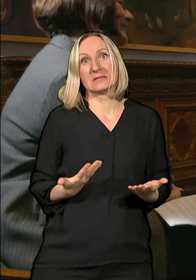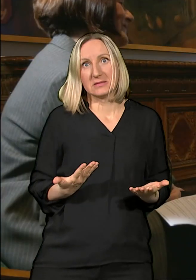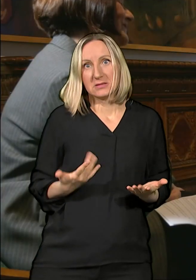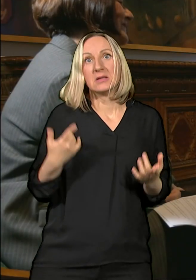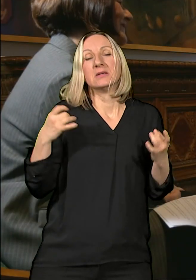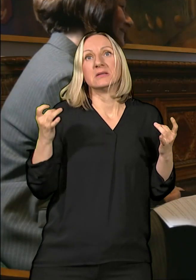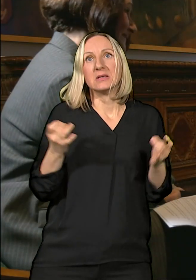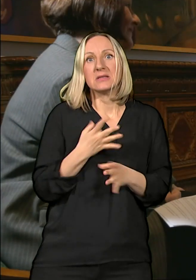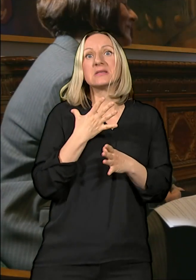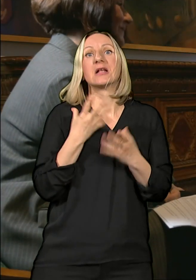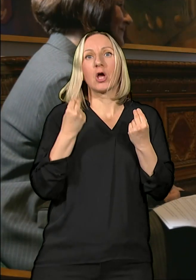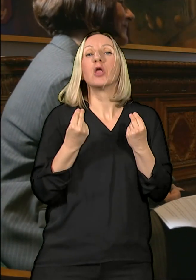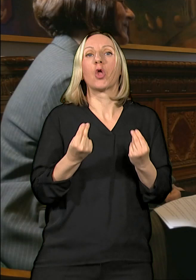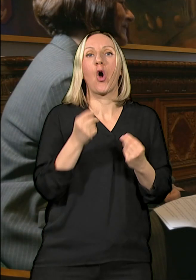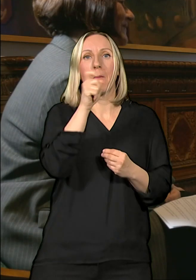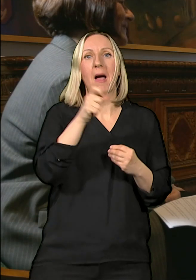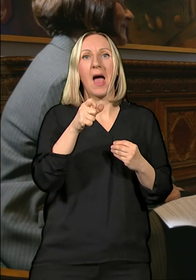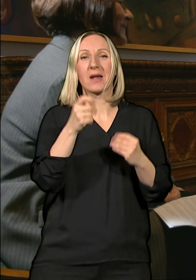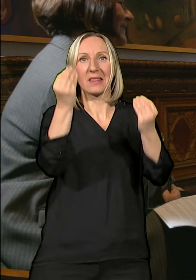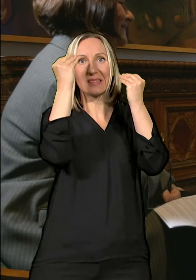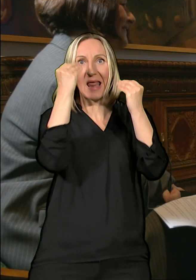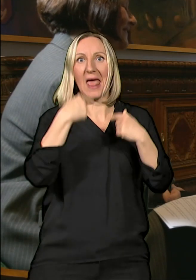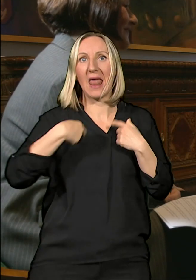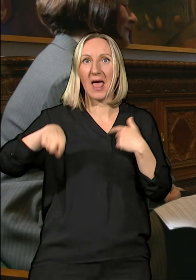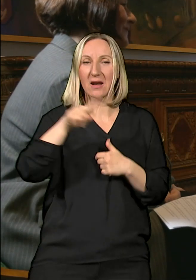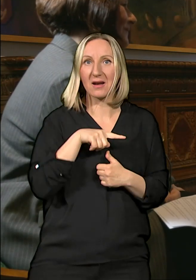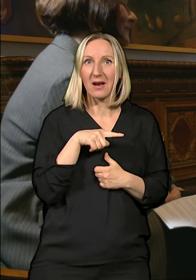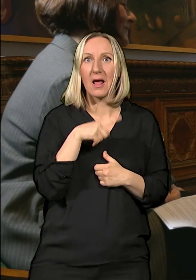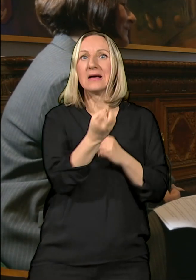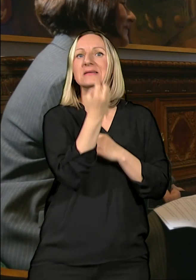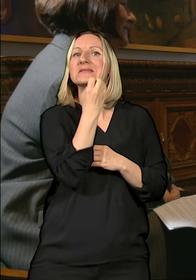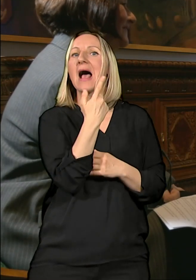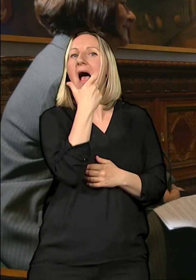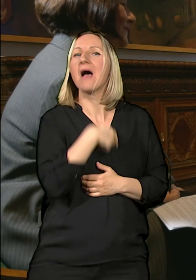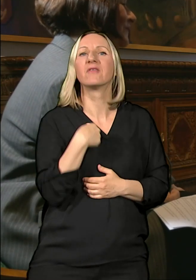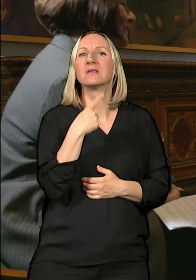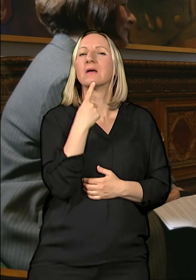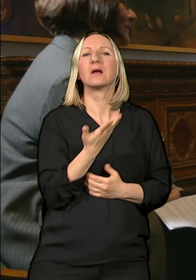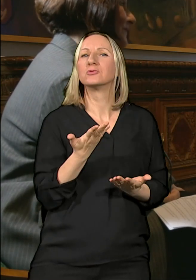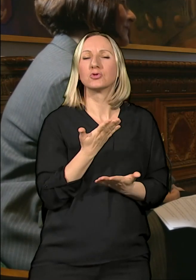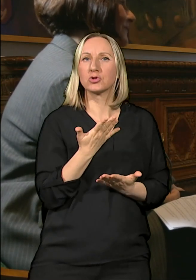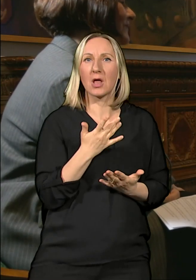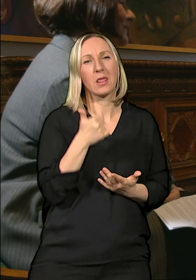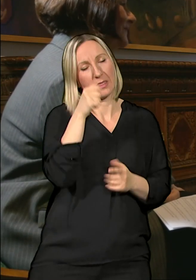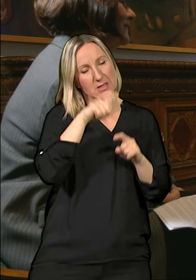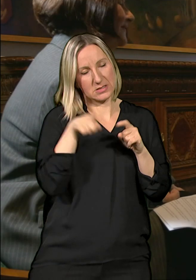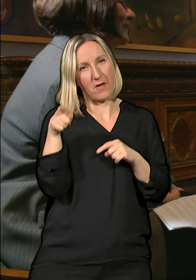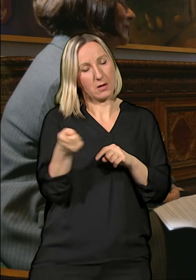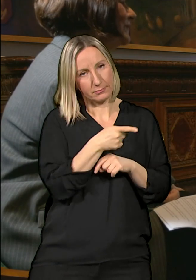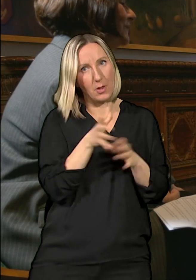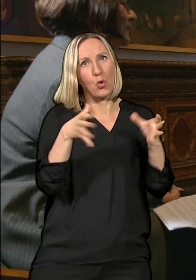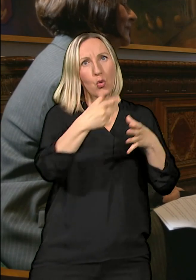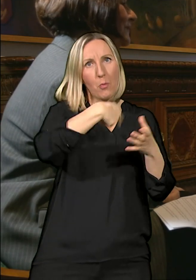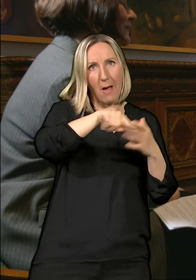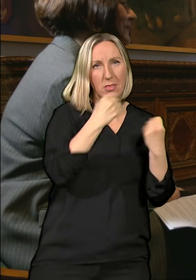sreća, imali smo i tu dobre trenere, pa su me oni savjetovali i rekli su mi jedna stvar je da ti treniraš na treninzima gde su